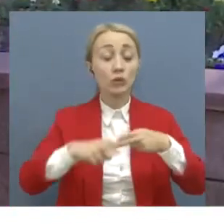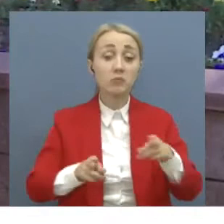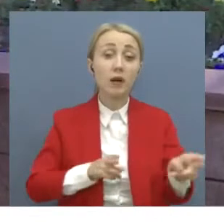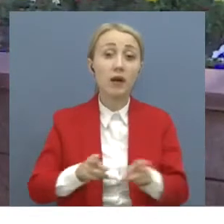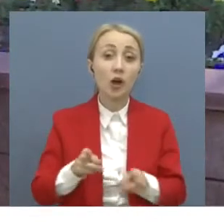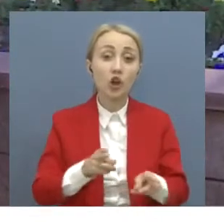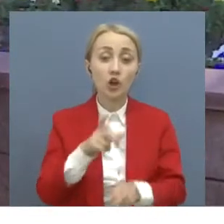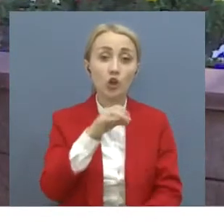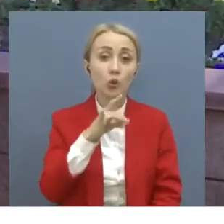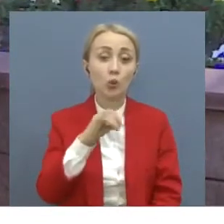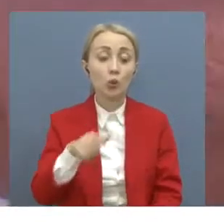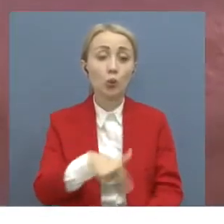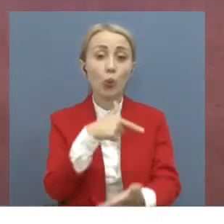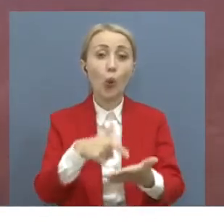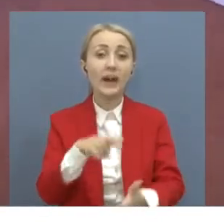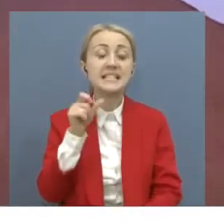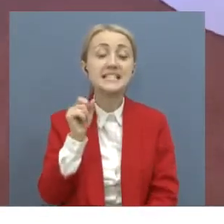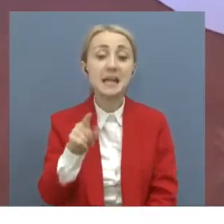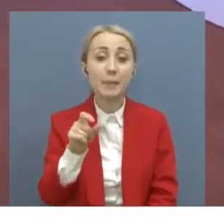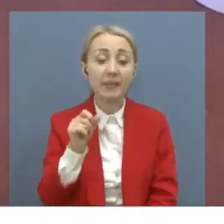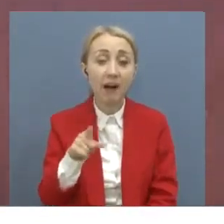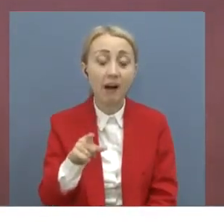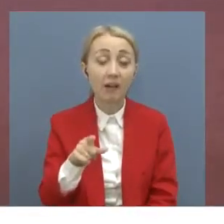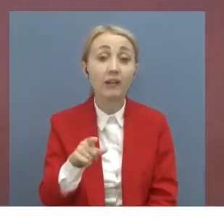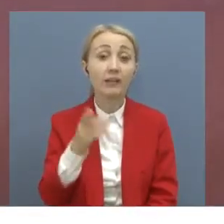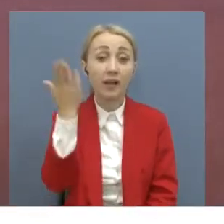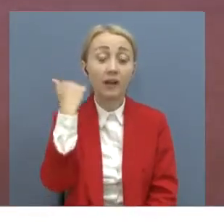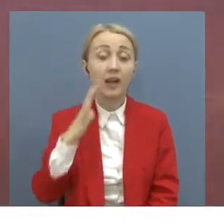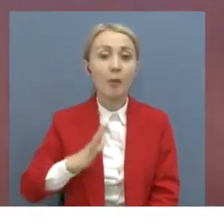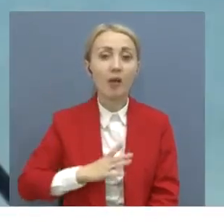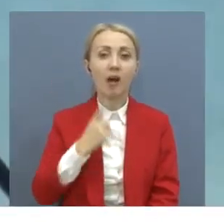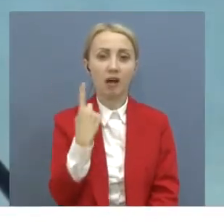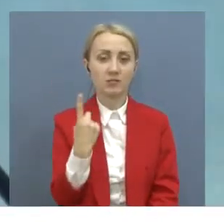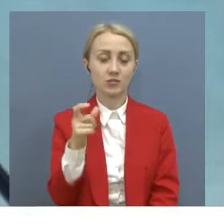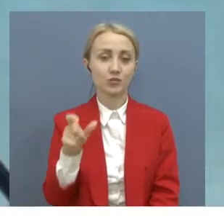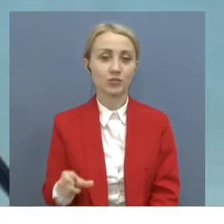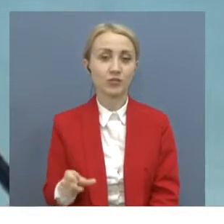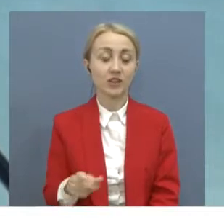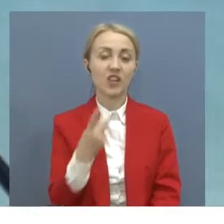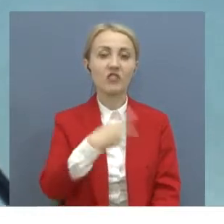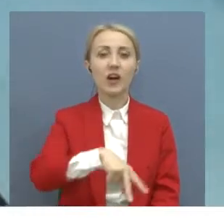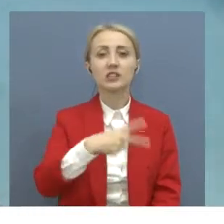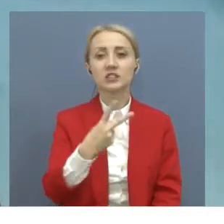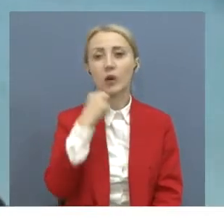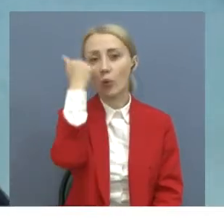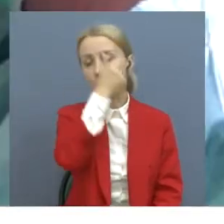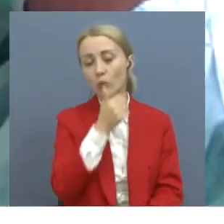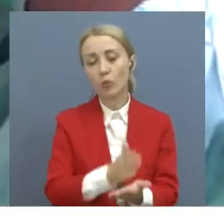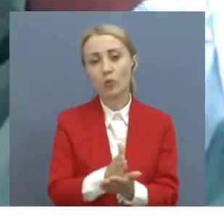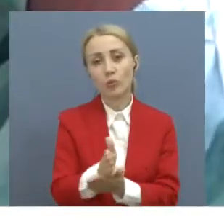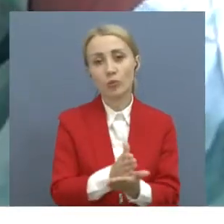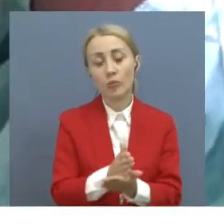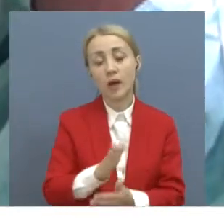қаласына жалғыз хирург болып орналасады. Кейін лауазымы хирургия бөлімшесінің меңгерушісінен бас дәрігерге дейін көтеріледі. Сөйтіп